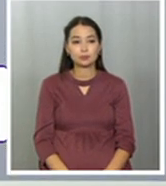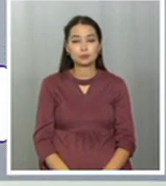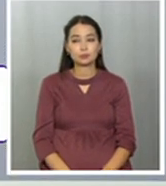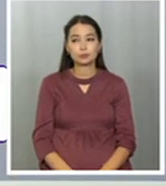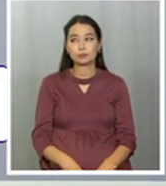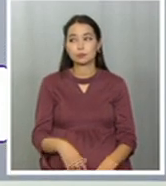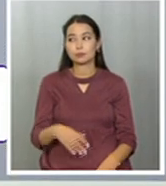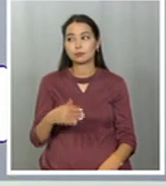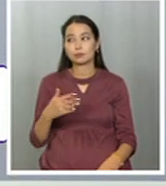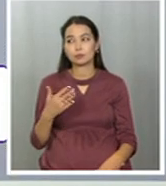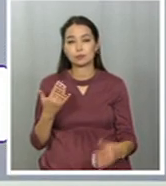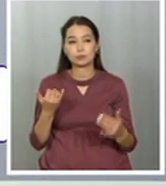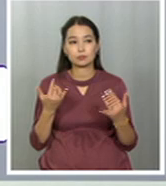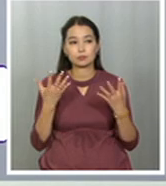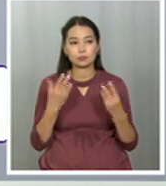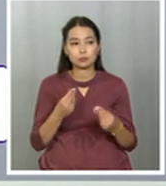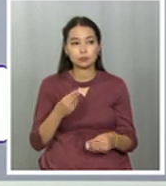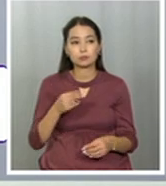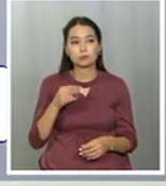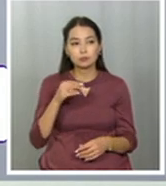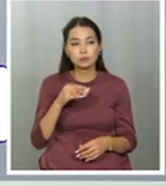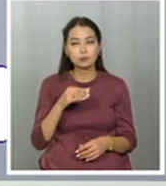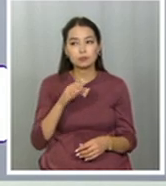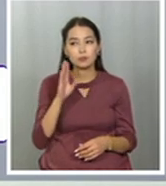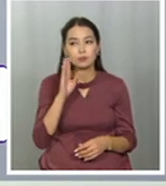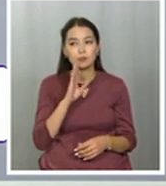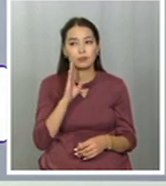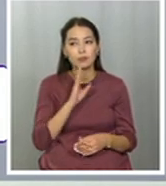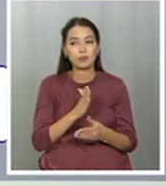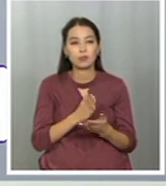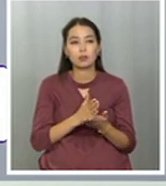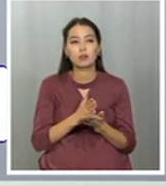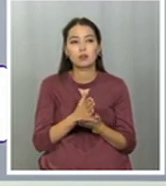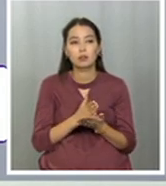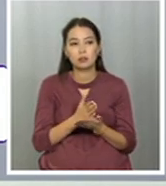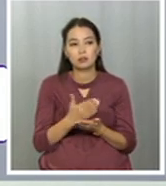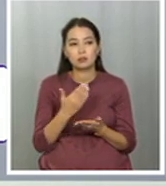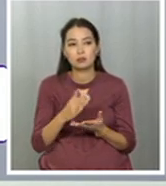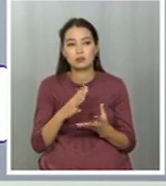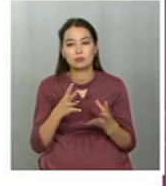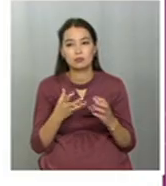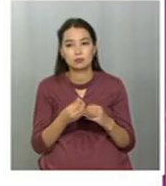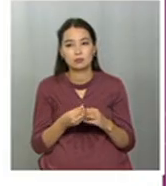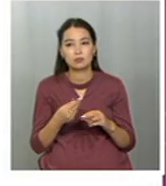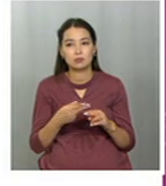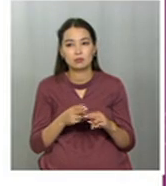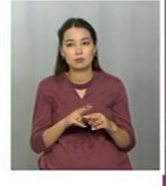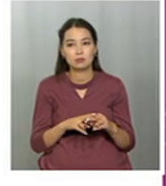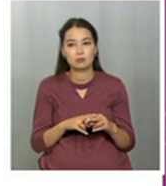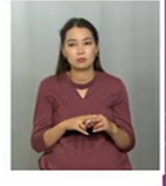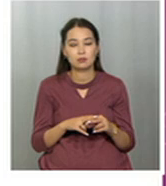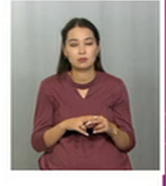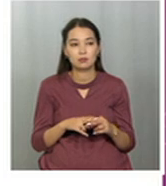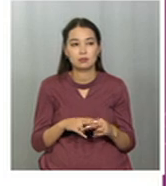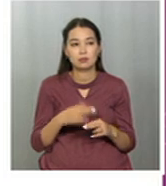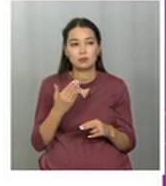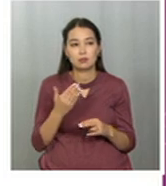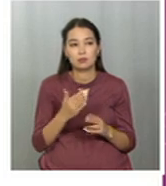Енді сабақ мақсатына жету үшін ең басты бірінші тоқталатынымыз су ресурстарының геосаяси мәніне тоқталып кетейік.